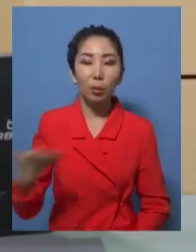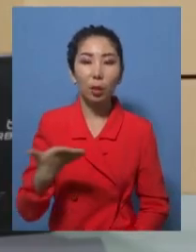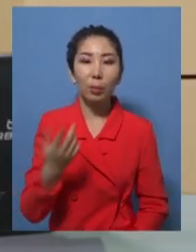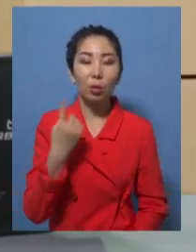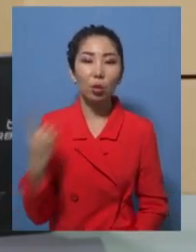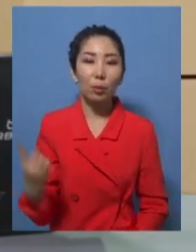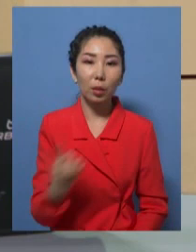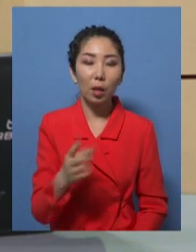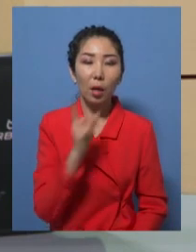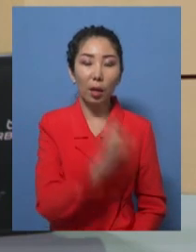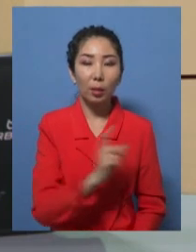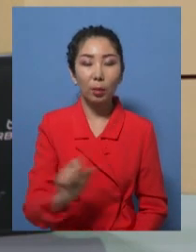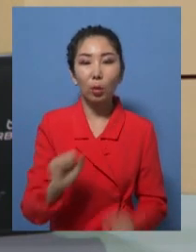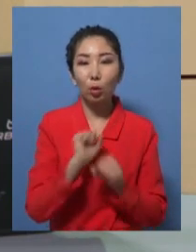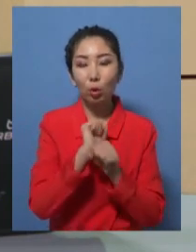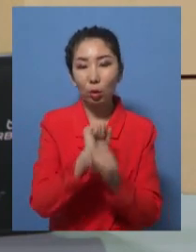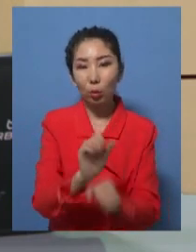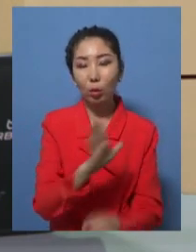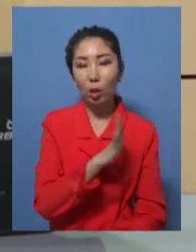ең бірінші азаматтардың құқықтарын қорғау,